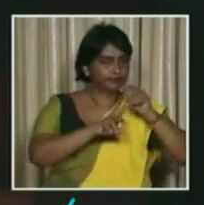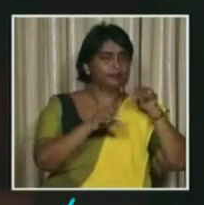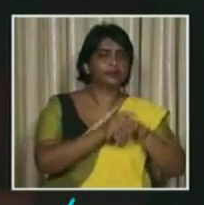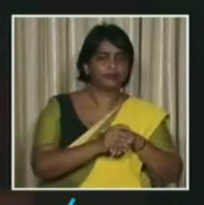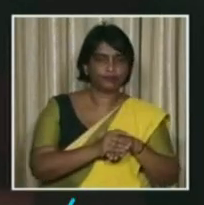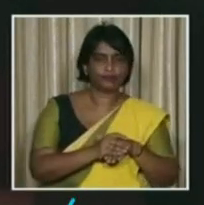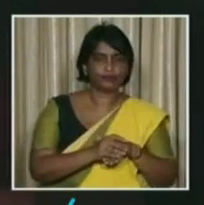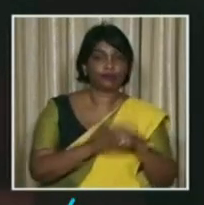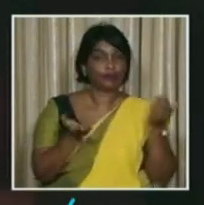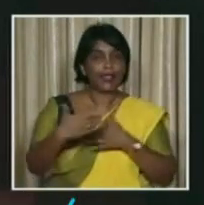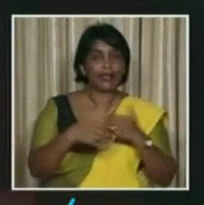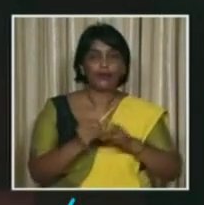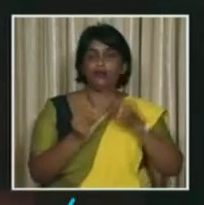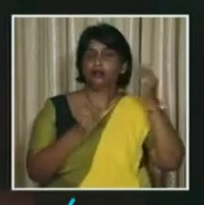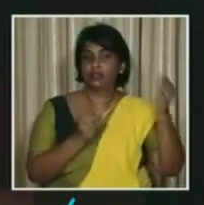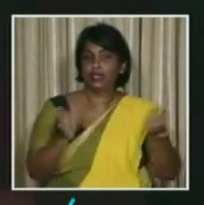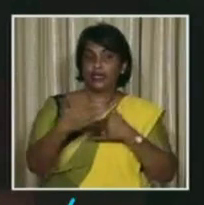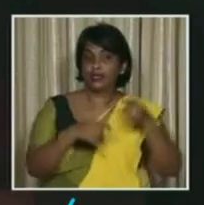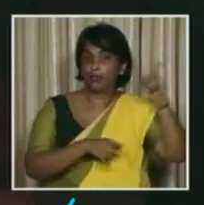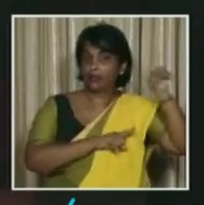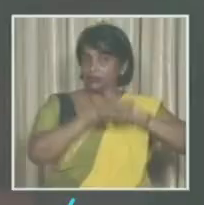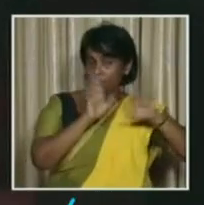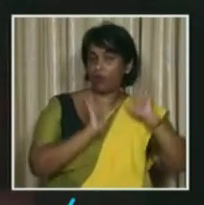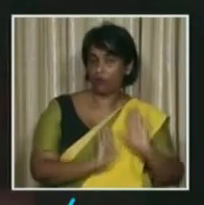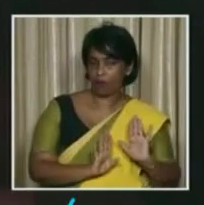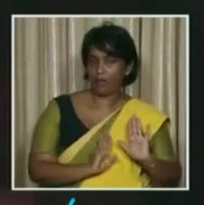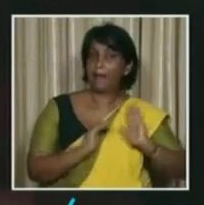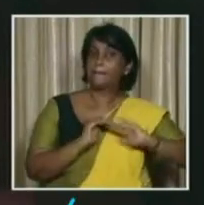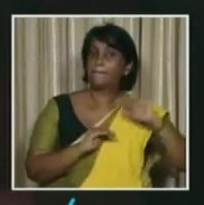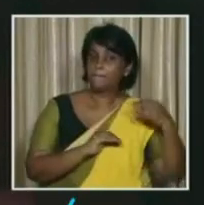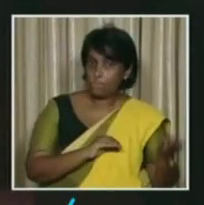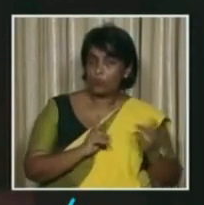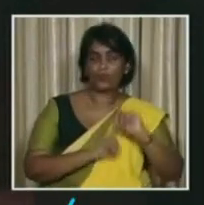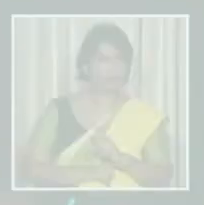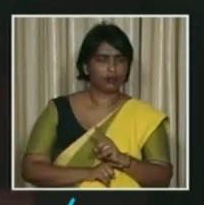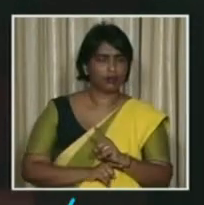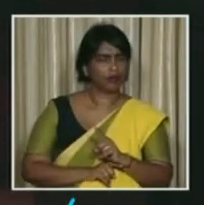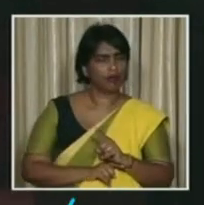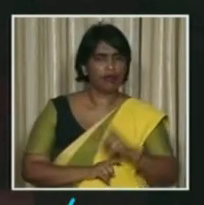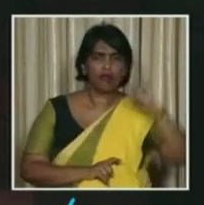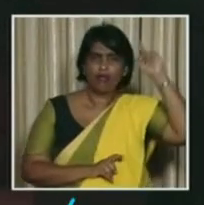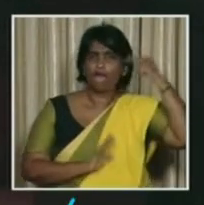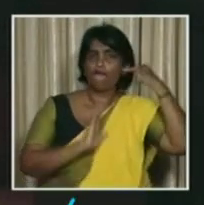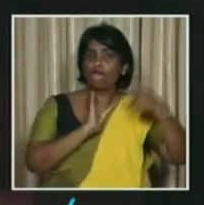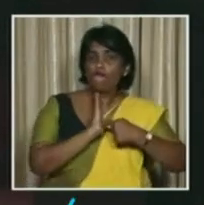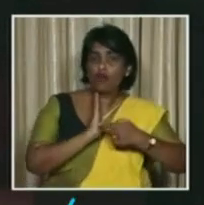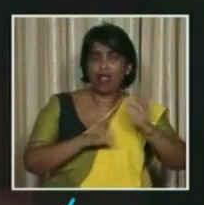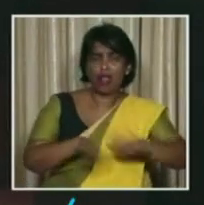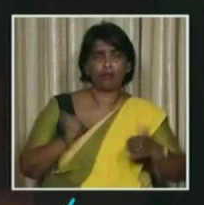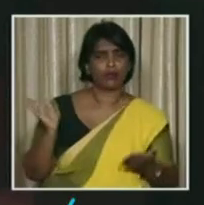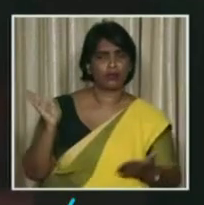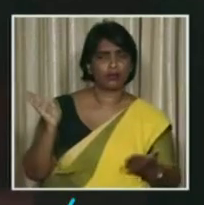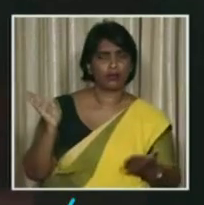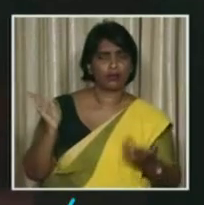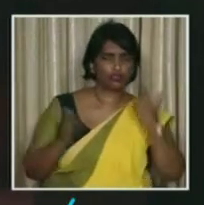මේක ආපහු කැබිනට් එකට යන්න ඕන. මේක කැබිනට් එකේ සාකච්ඡා කරන්න ඕන. ඊට පස්සේ තමයි පාර්ලිමේන්තුවට එන්න ඕන කියලා. අර විභාගවලට මූණ දෙන්න ඉන්න දරුවෝ